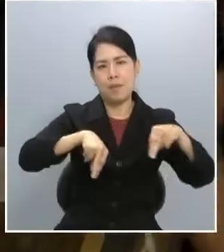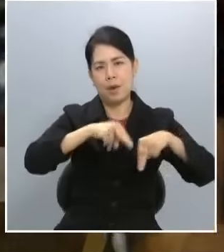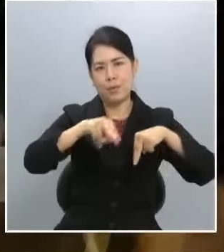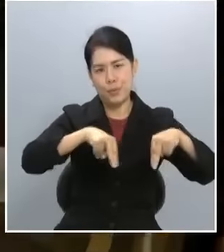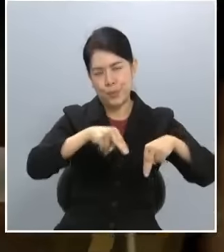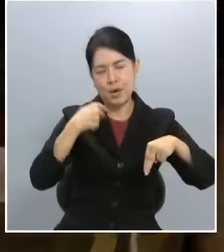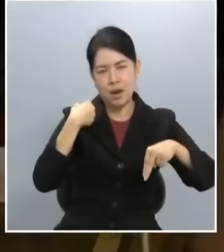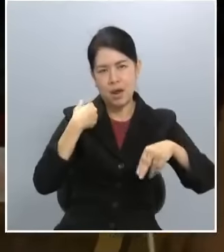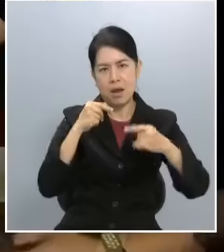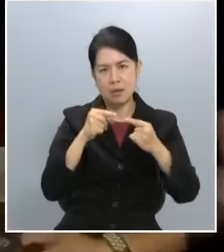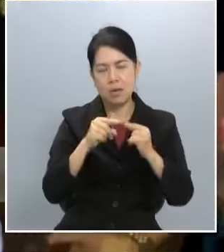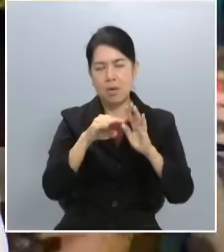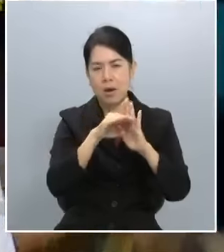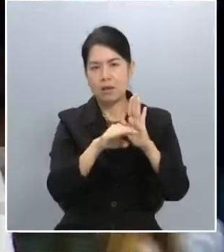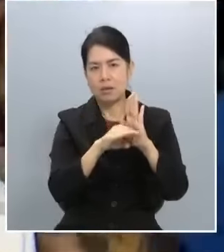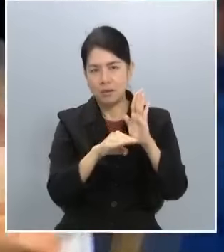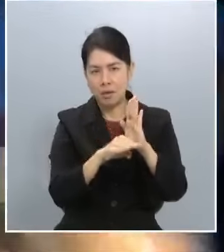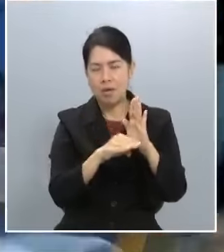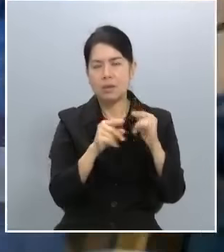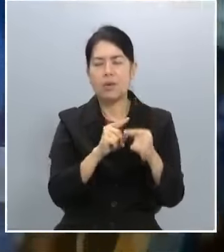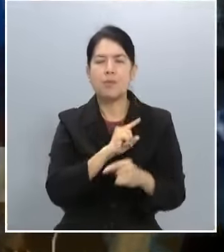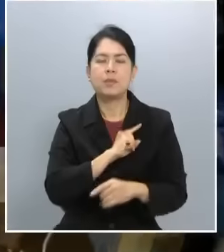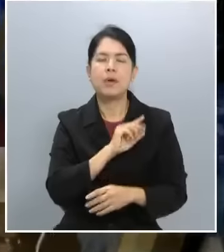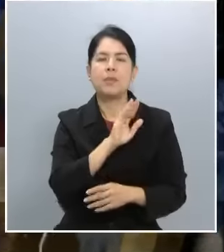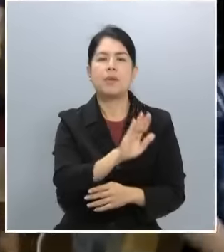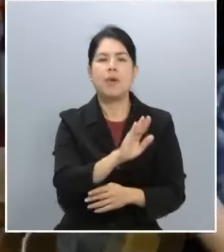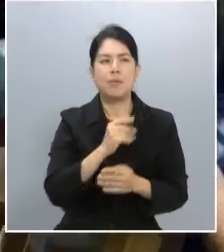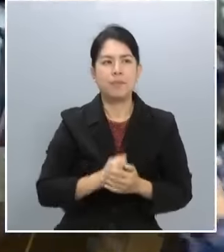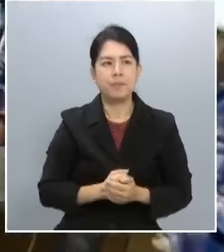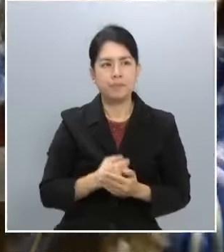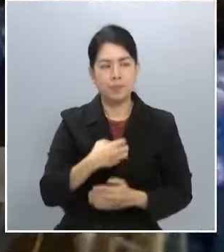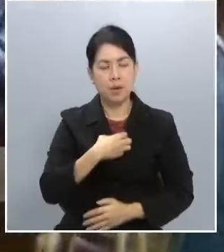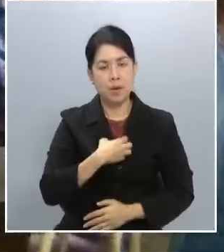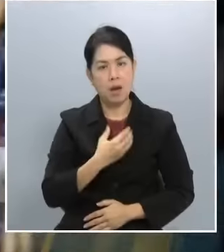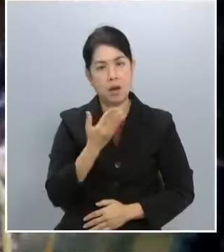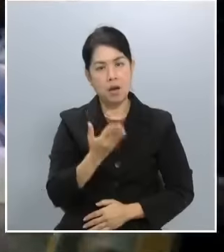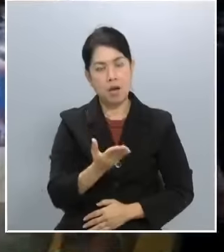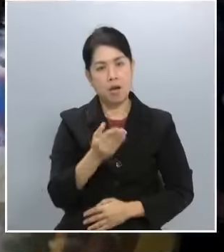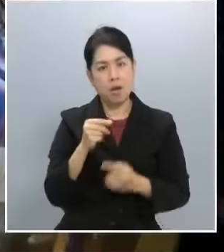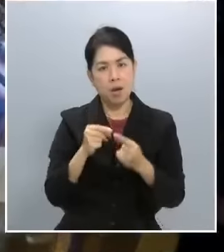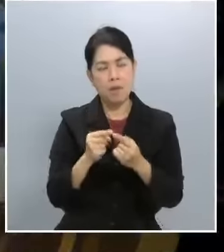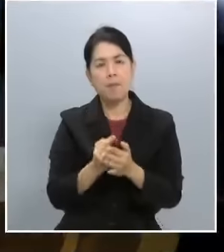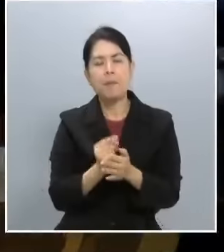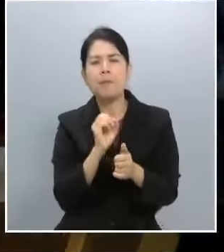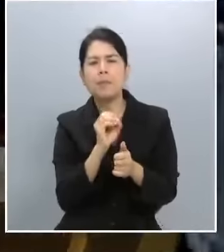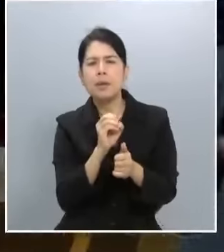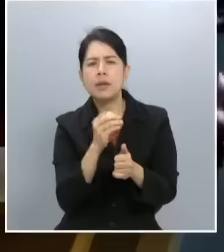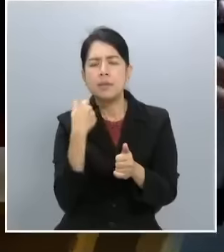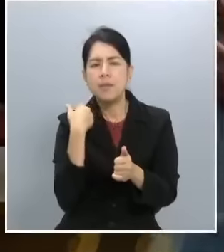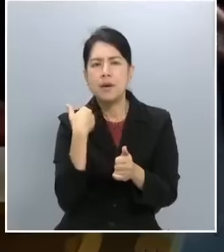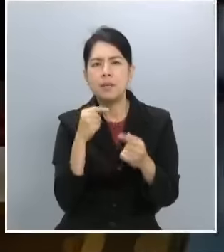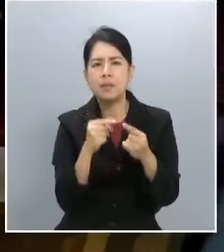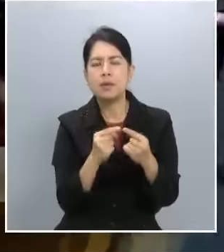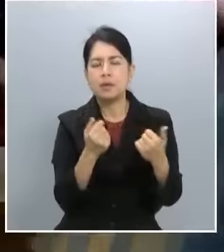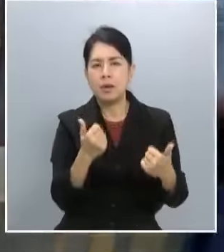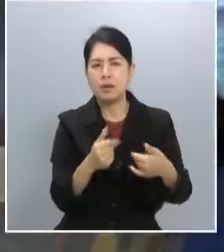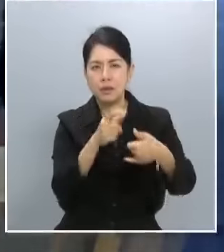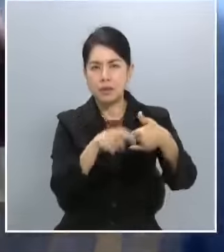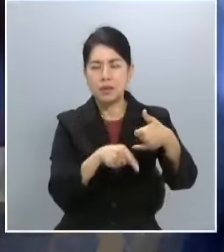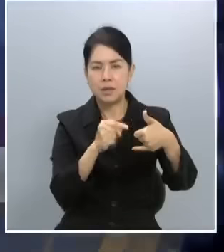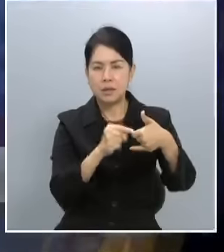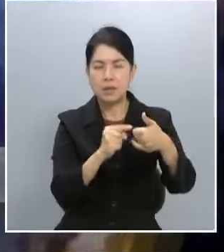บัติต้องการคำชี้แจงว่านายทักษิณรักษาตัวถึงขั้นตอนไหนอยู่ชั้น14